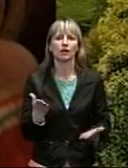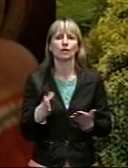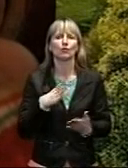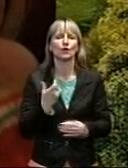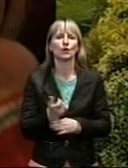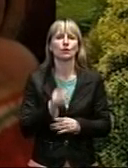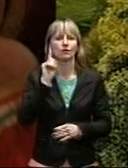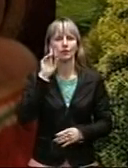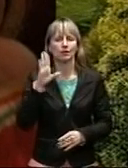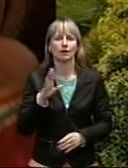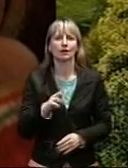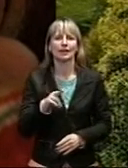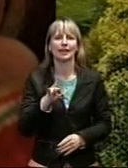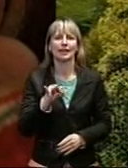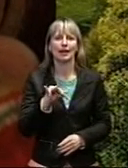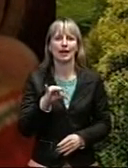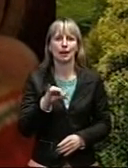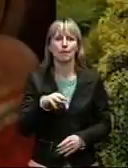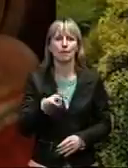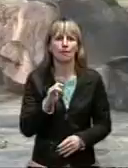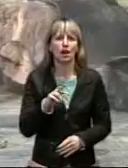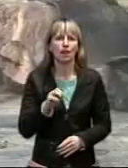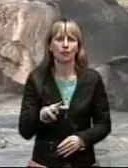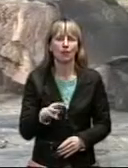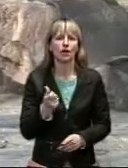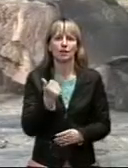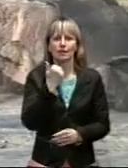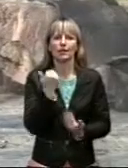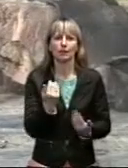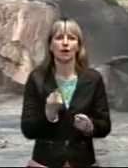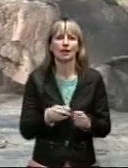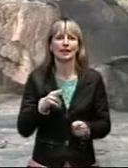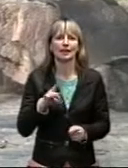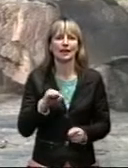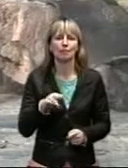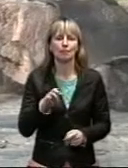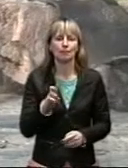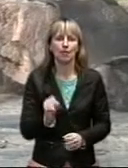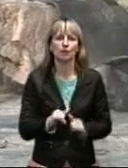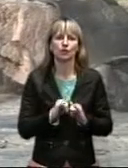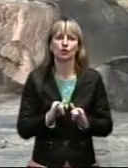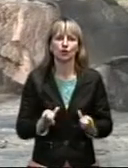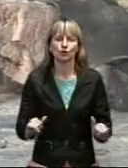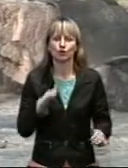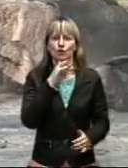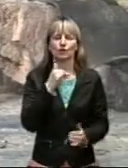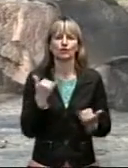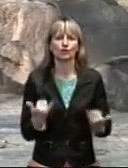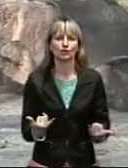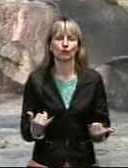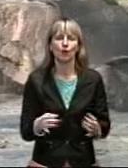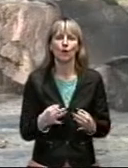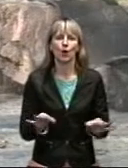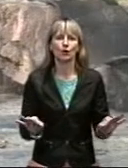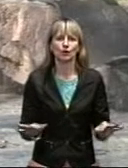дуже видатним дримбарем. Саме завдяки йому ця дримба поширювалася в сучасному